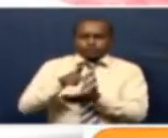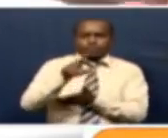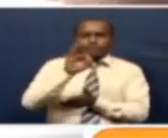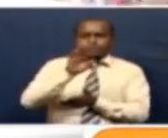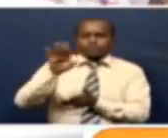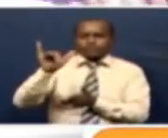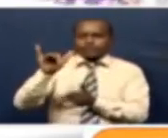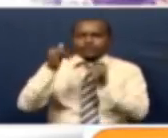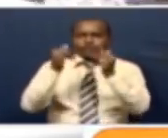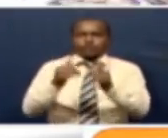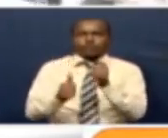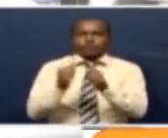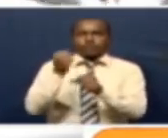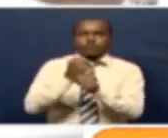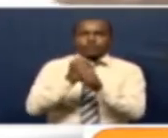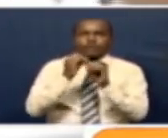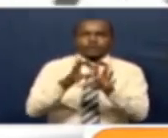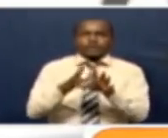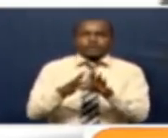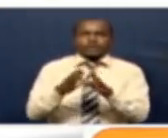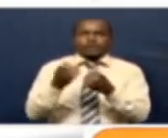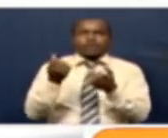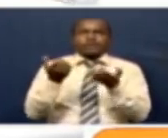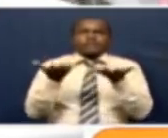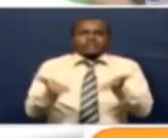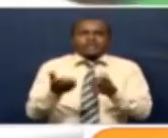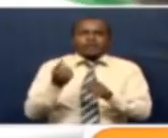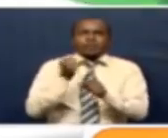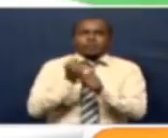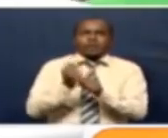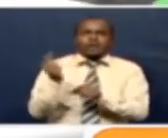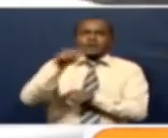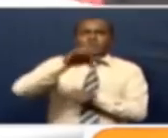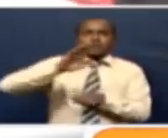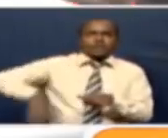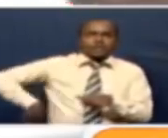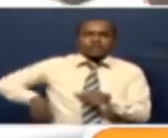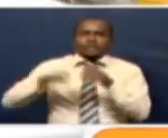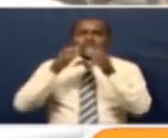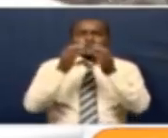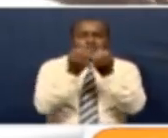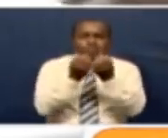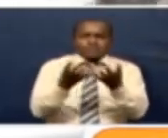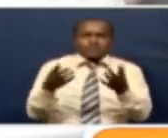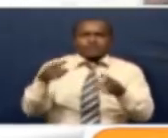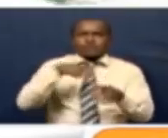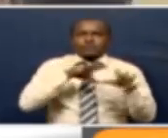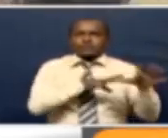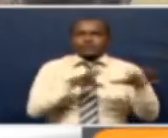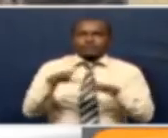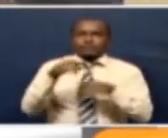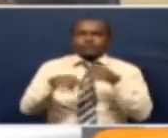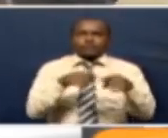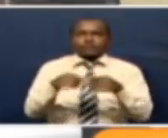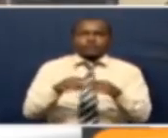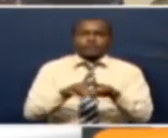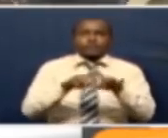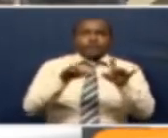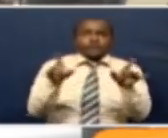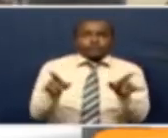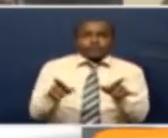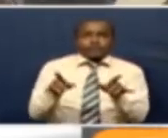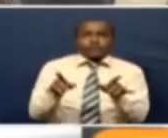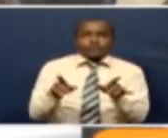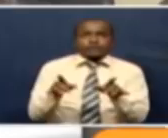kazi? Na magari zinawekwa kwanza, tunachelewa kazini. Hasa hata kama zikiwa nyingi bado tunahangaika tu yani. Aidha, wakazi